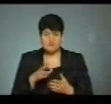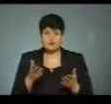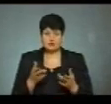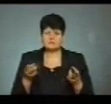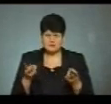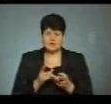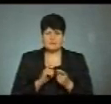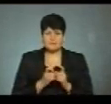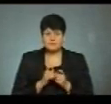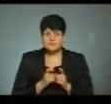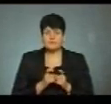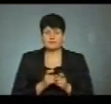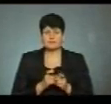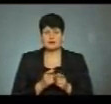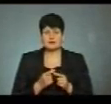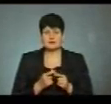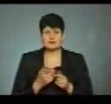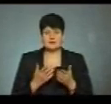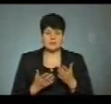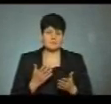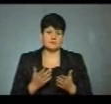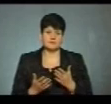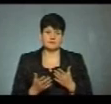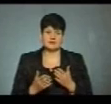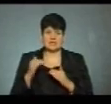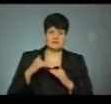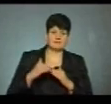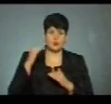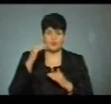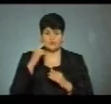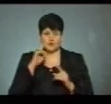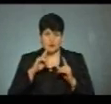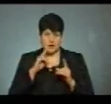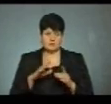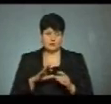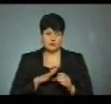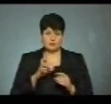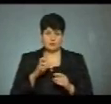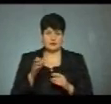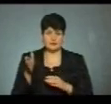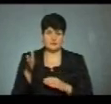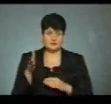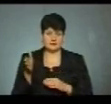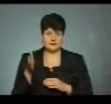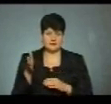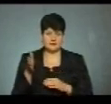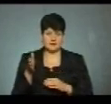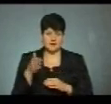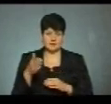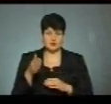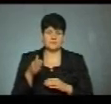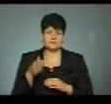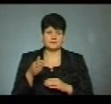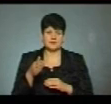боротися і полягати. І навіть якби над Верховною Радою висів би прапор Аквафрешу, це РФ,